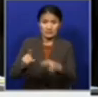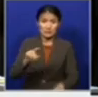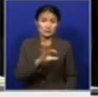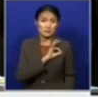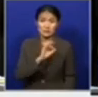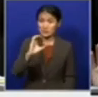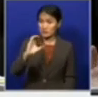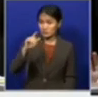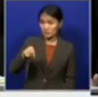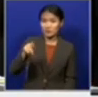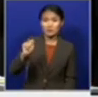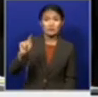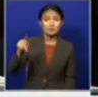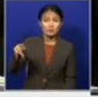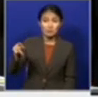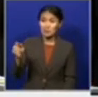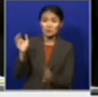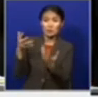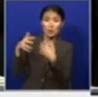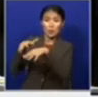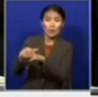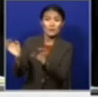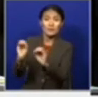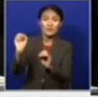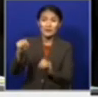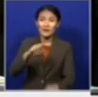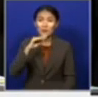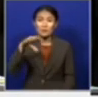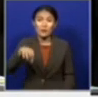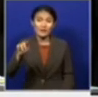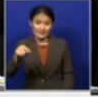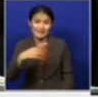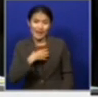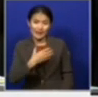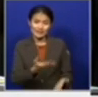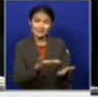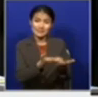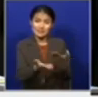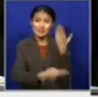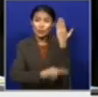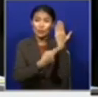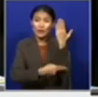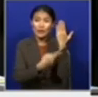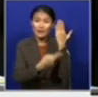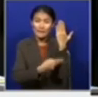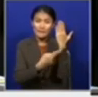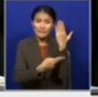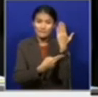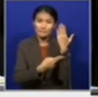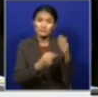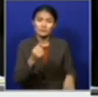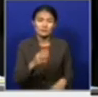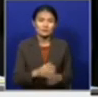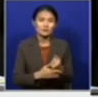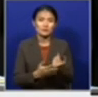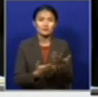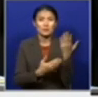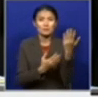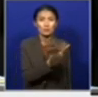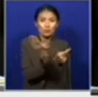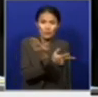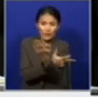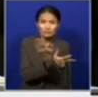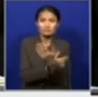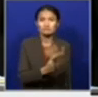ถเข้ามาถือครองธุรกิจในประเทศสมาชิกได้ทั้งสิ้นยกตัวอย่างค่ะประเทศรัสเซีย